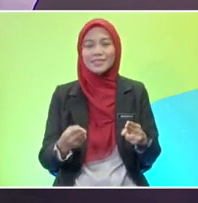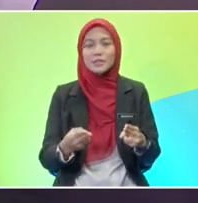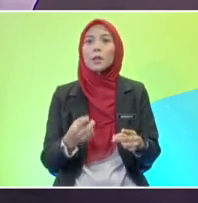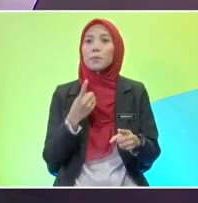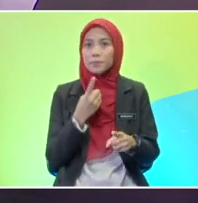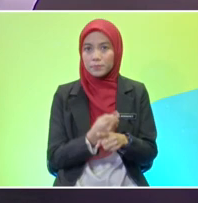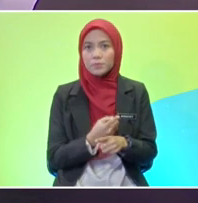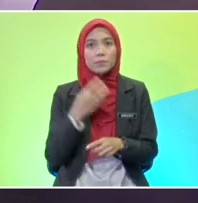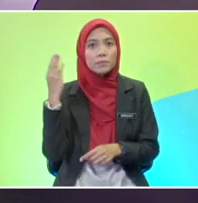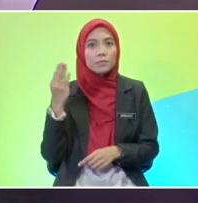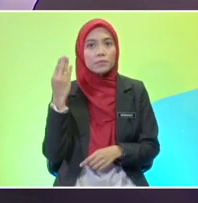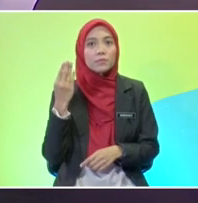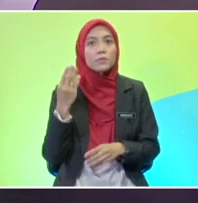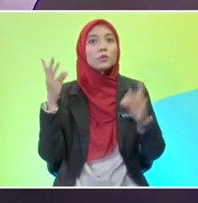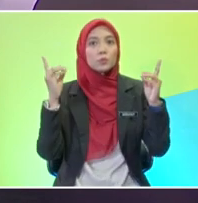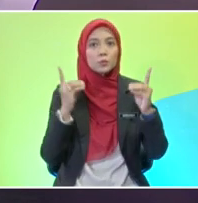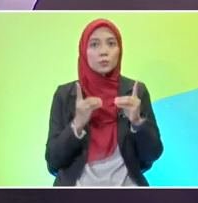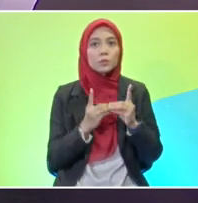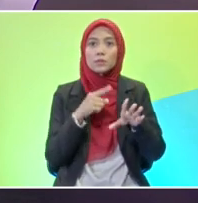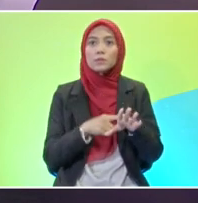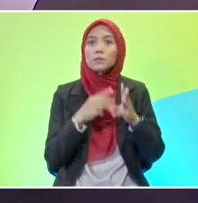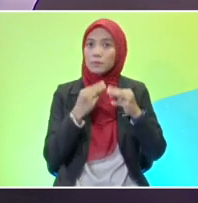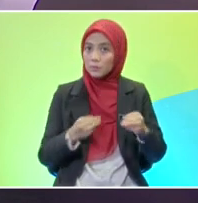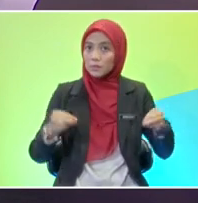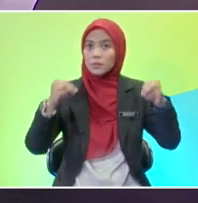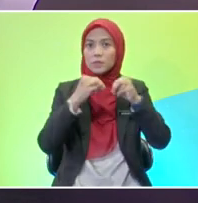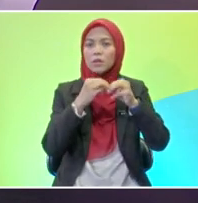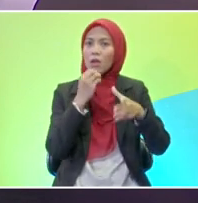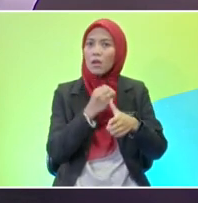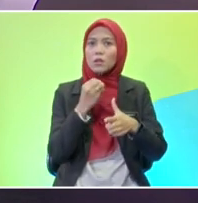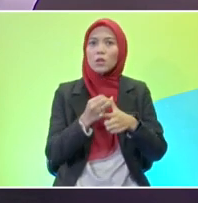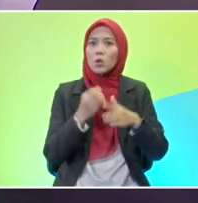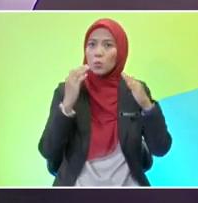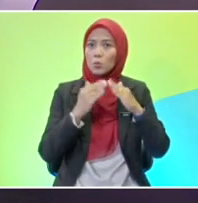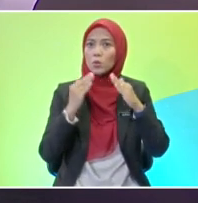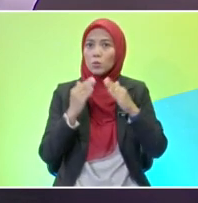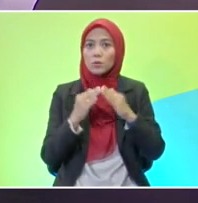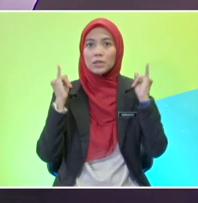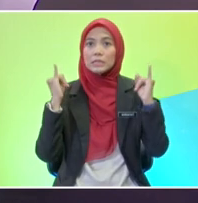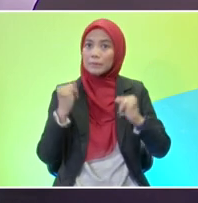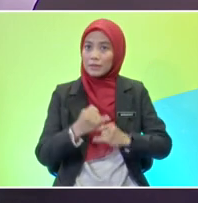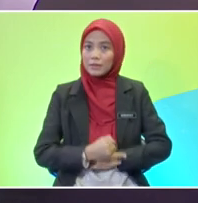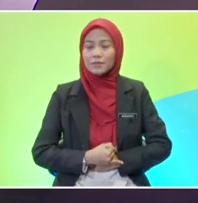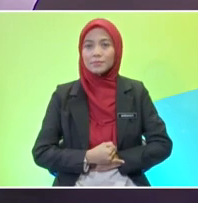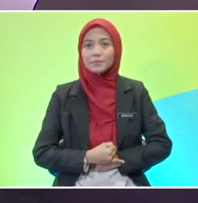biasanya dijumpai di masjid ataupun rumah-rumah ibadah Oke Sete